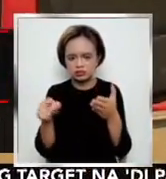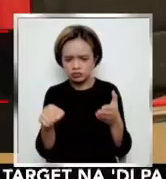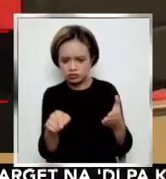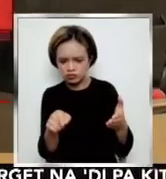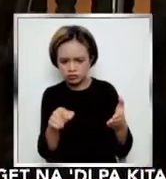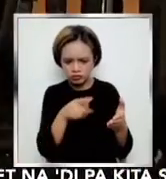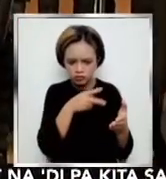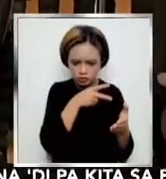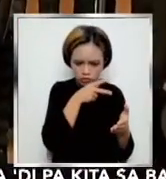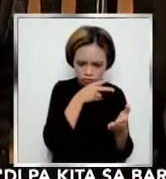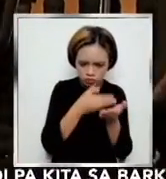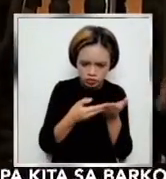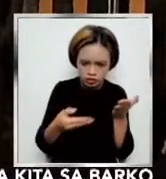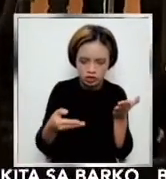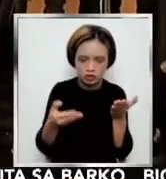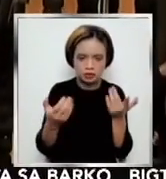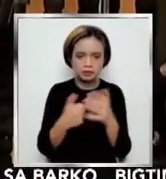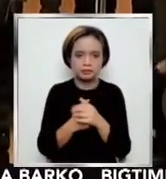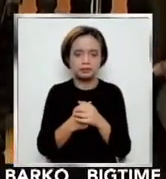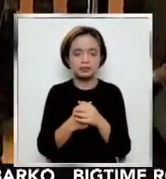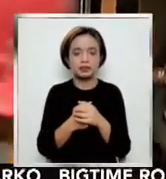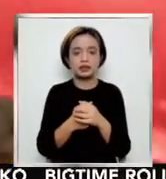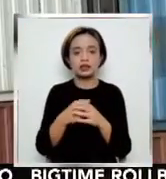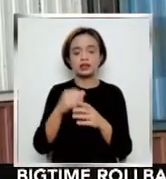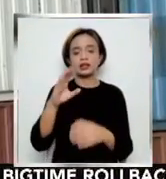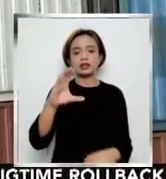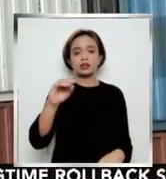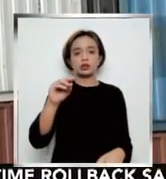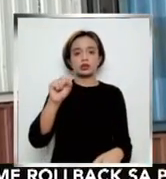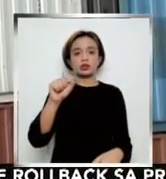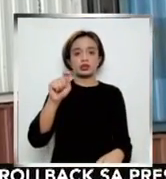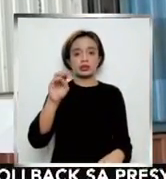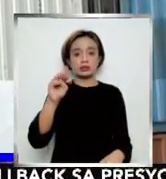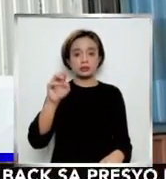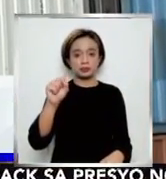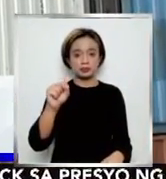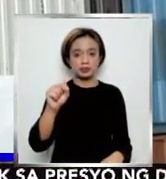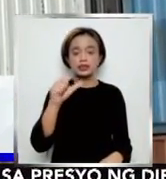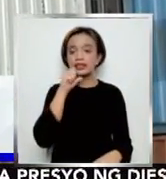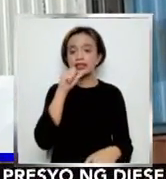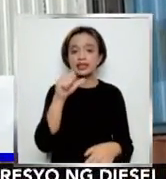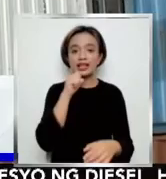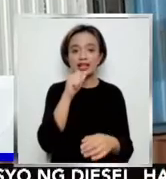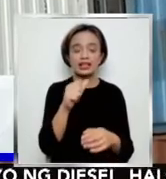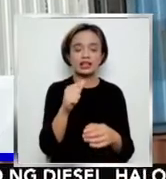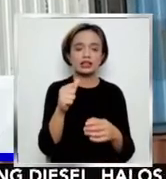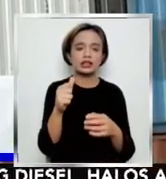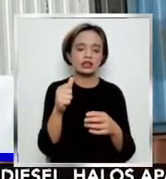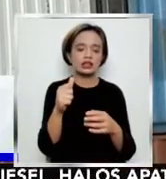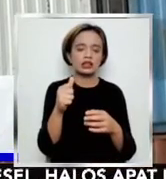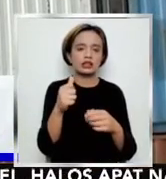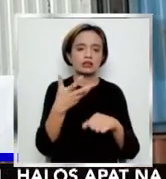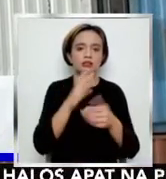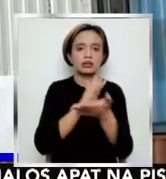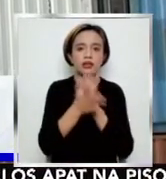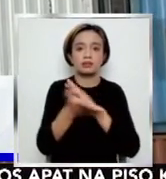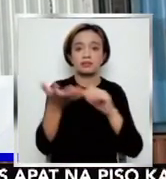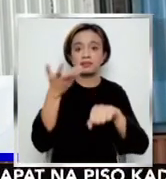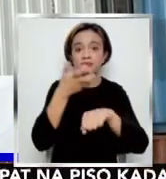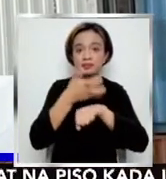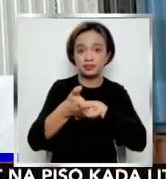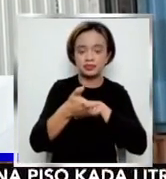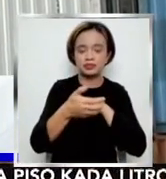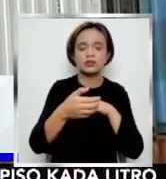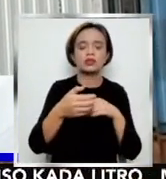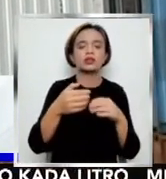commercial quantity. Paalala ng Bureau of Customs para hindi mabiktima ng mga fly-by-night na forwarding company, piliin ang mga lehitimo at